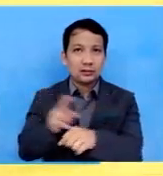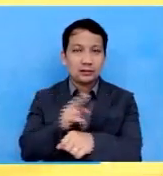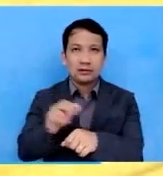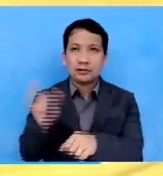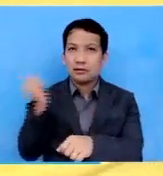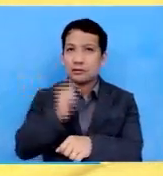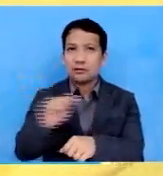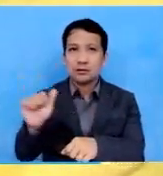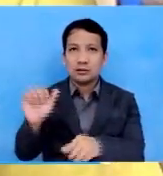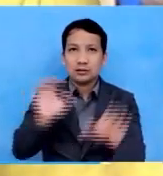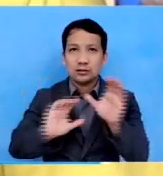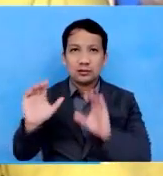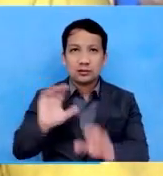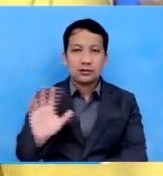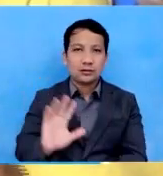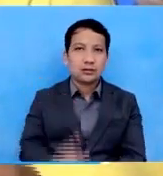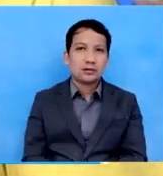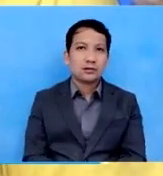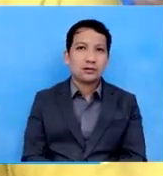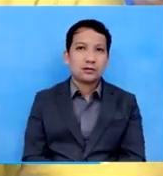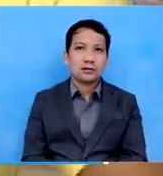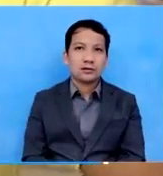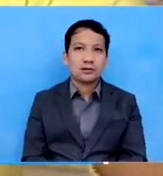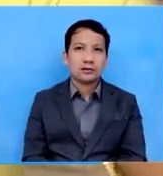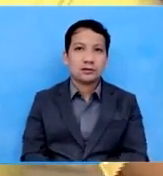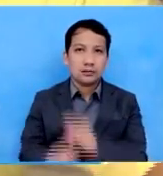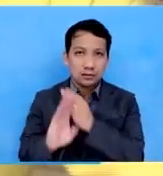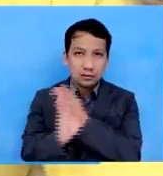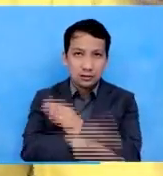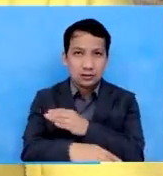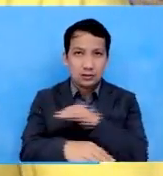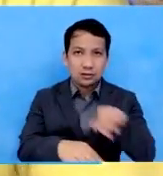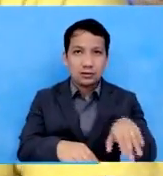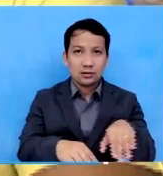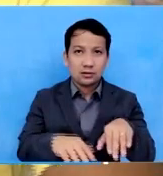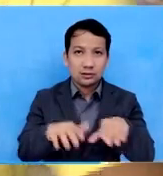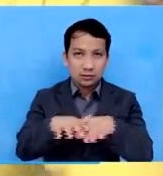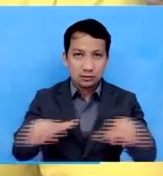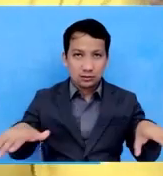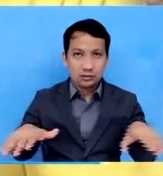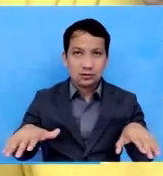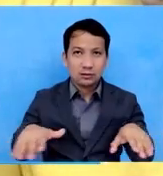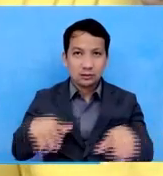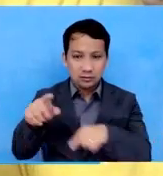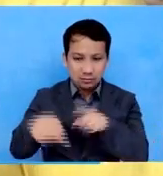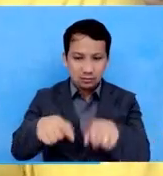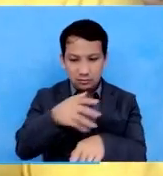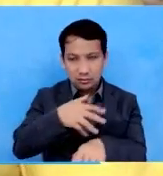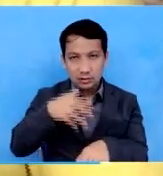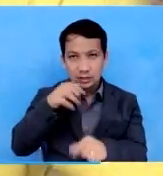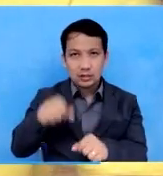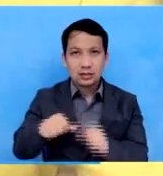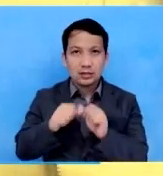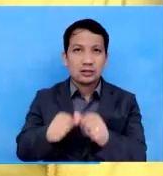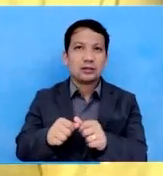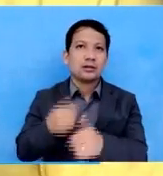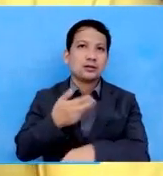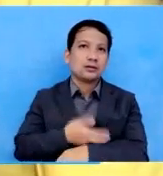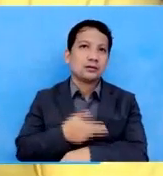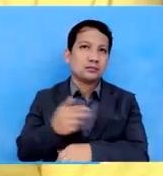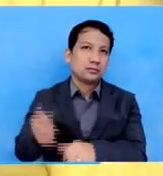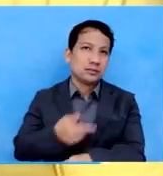anong kemikal. Basta sigurado yun lang po na maibalik sa dating forma yung sakahan. Para nang sa ganun, pakinabangan ng mahabang